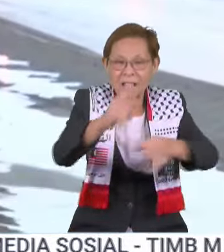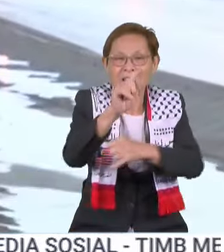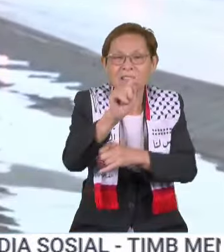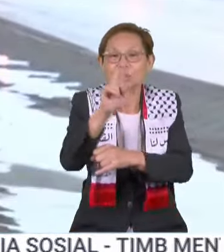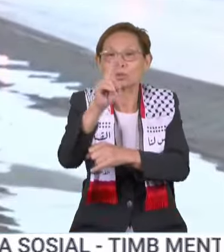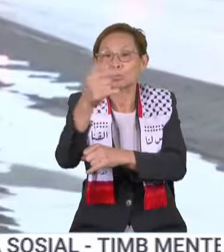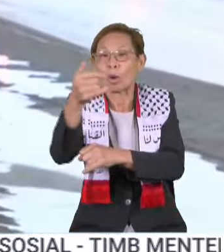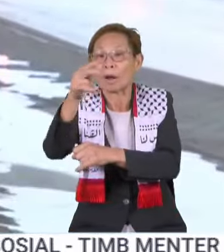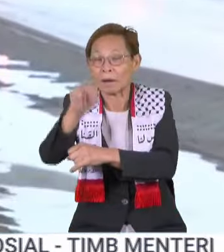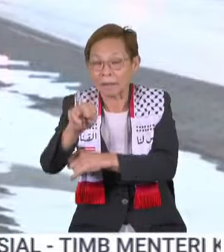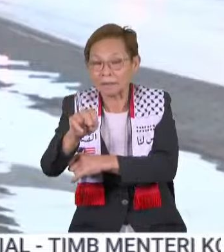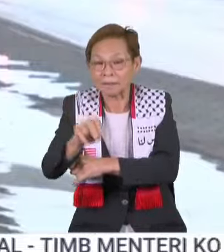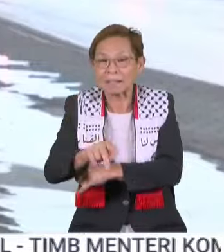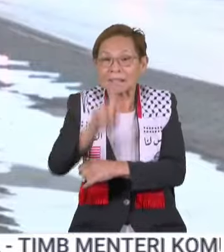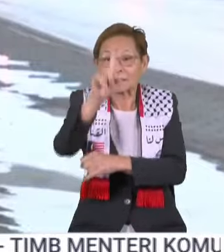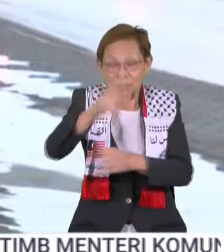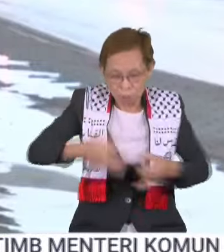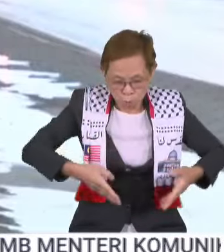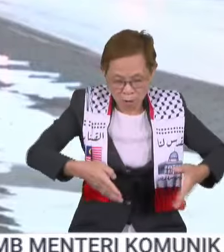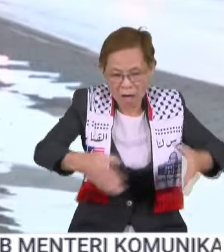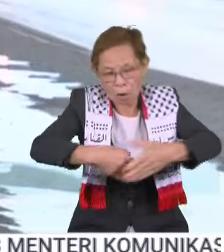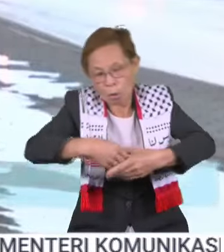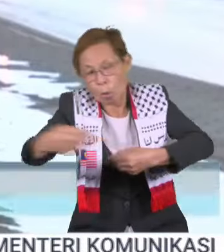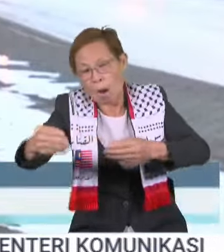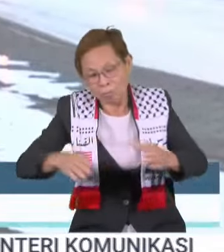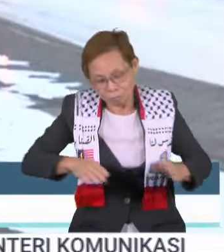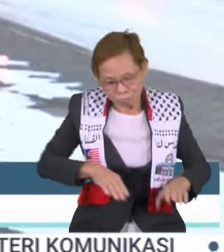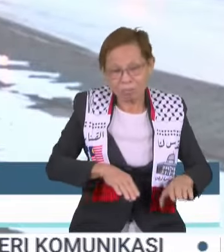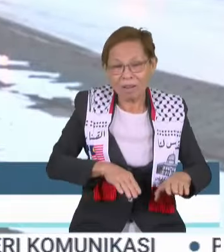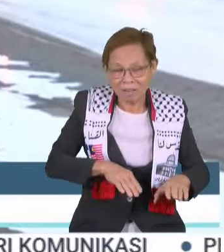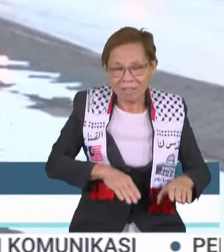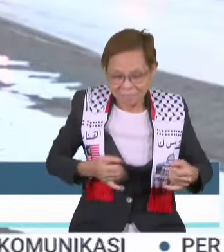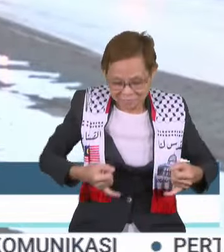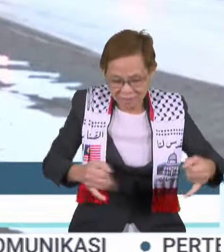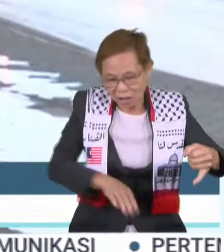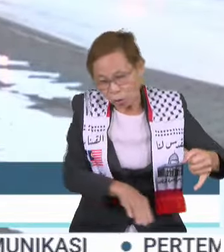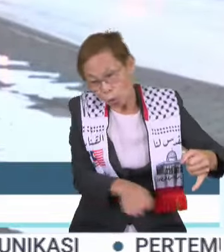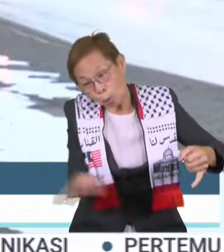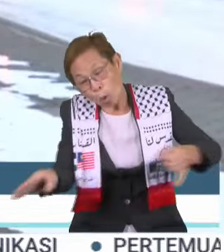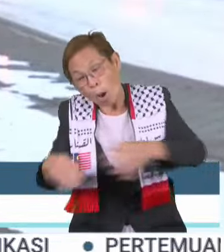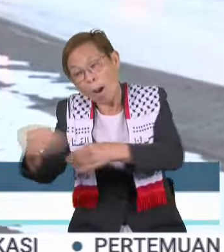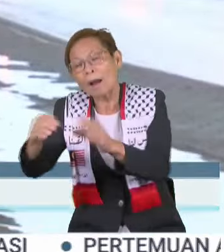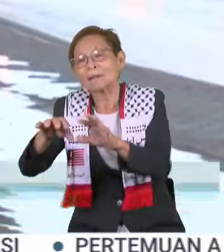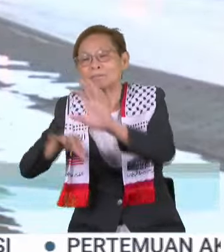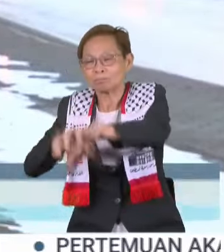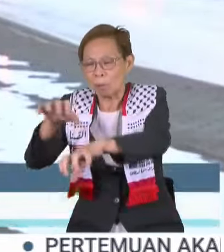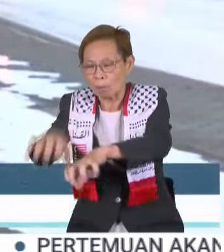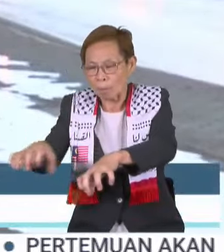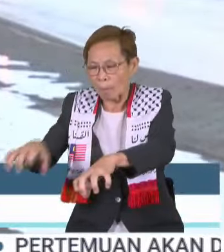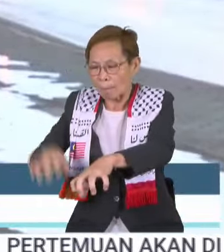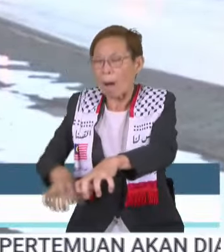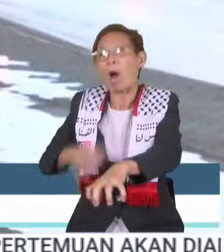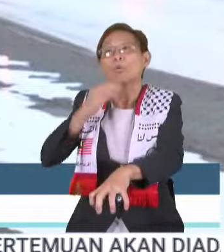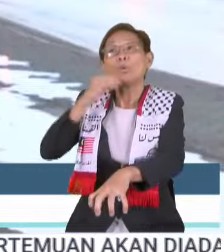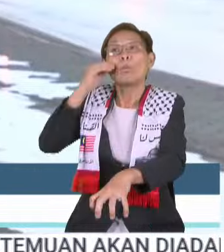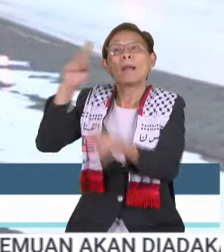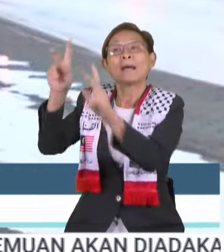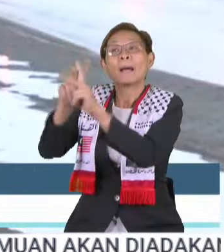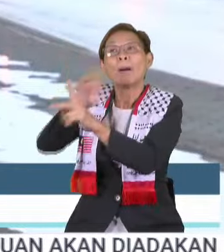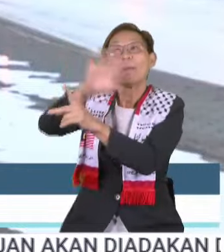Tuaran Bypass iaitu salah satu laluan keluar masyarakat Bandaraya Kota Kinabalu untuk ke daerah masing-masing untuk balik ke